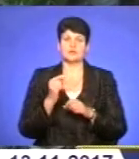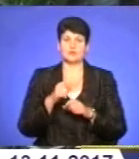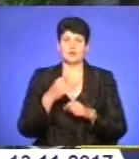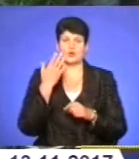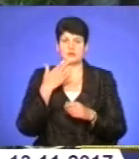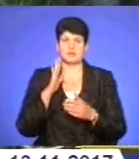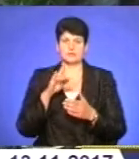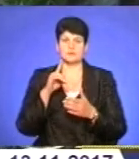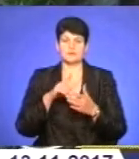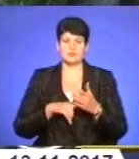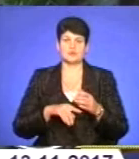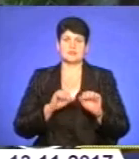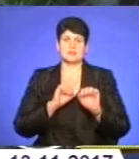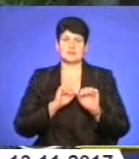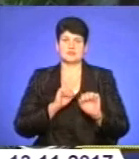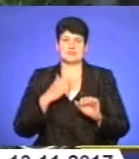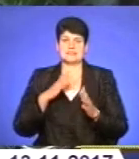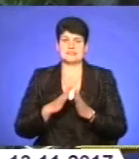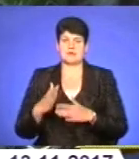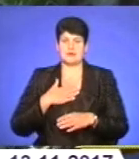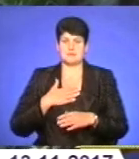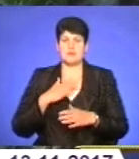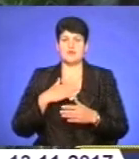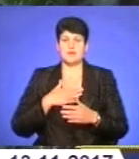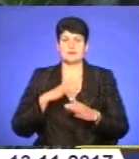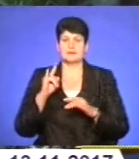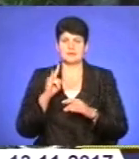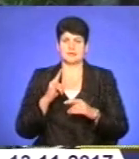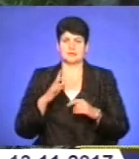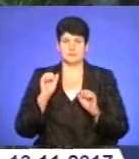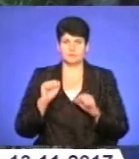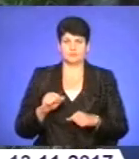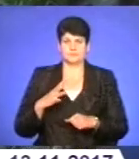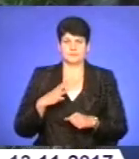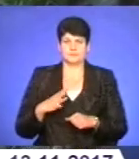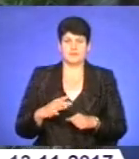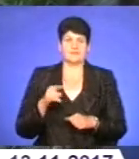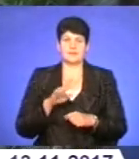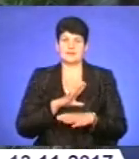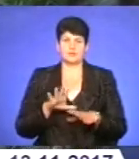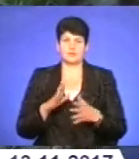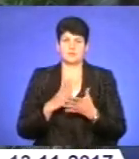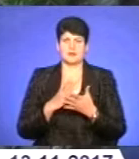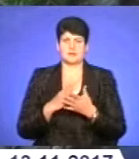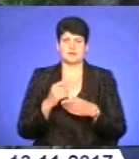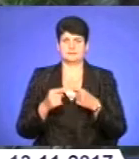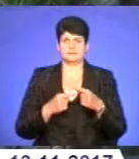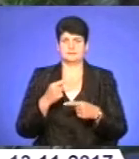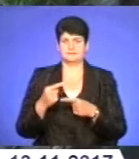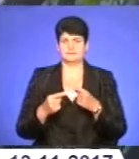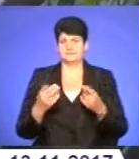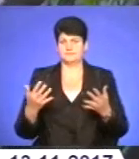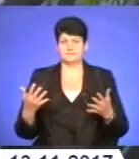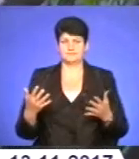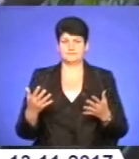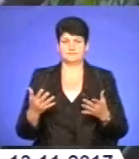що імунна система моєї дитини здатна от все це витримати, і він не буде потім мати на якихось негативних